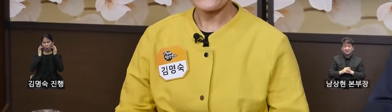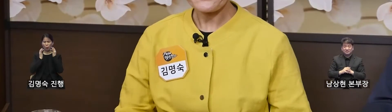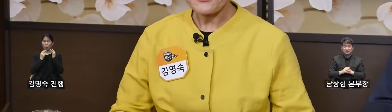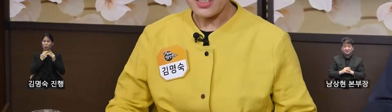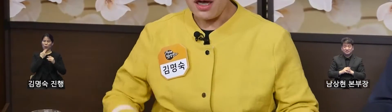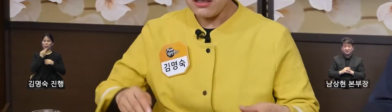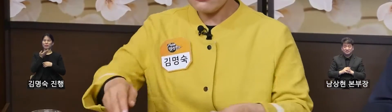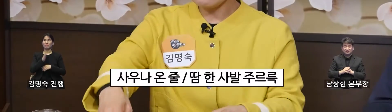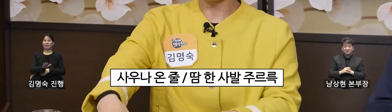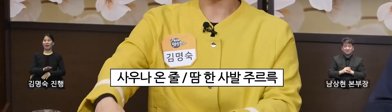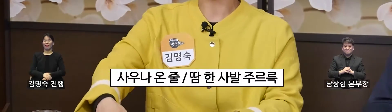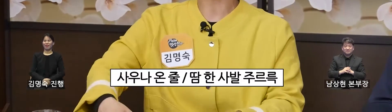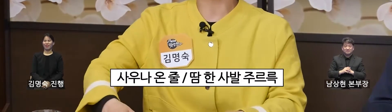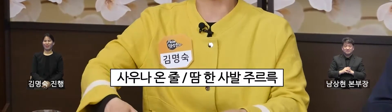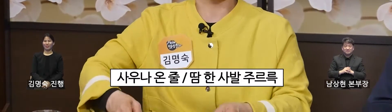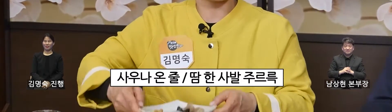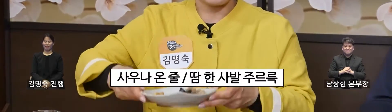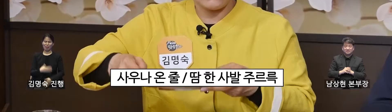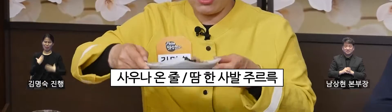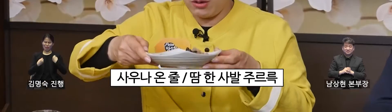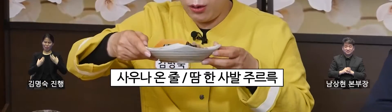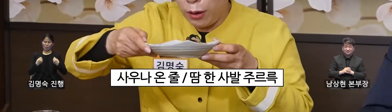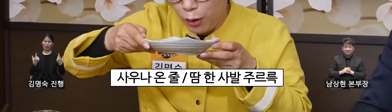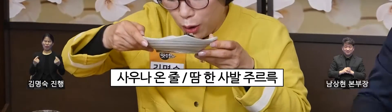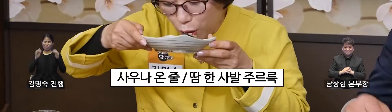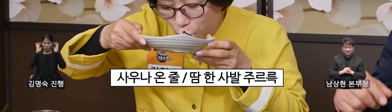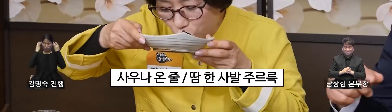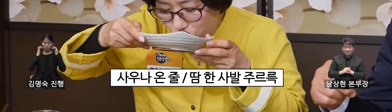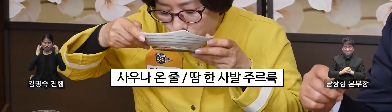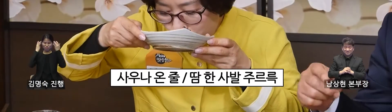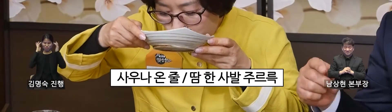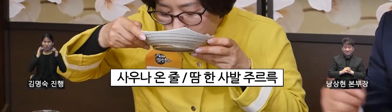네. 아유, 사우나 한 것처럼 땀이 올라오려고 그래.